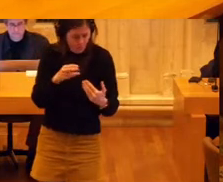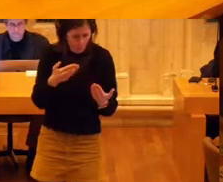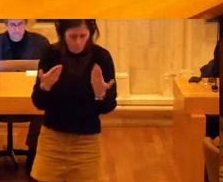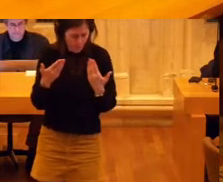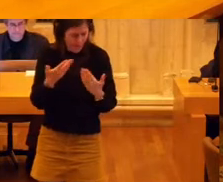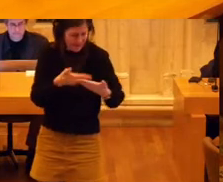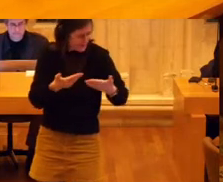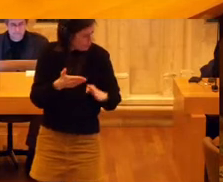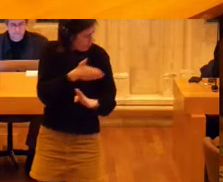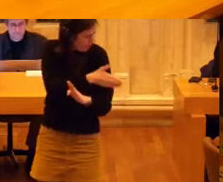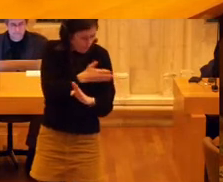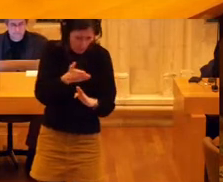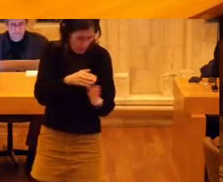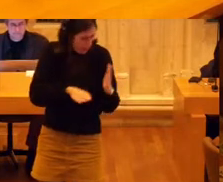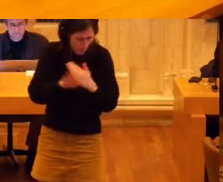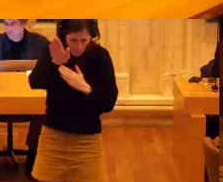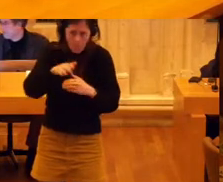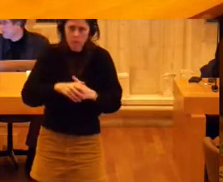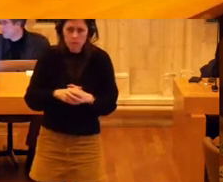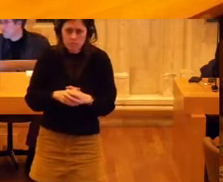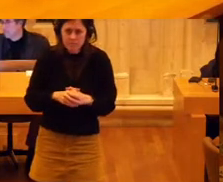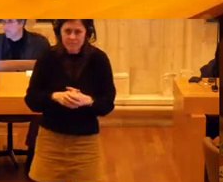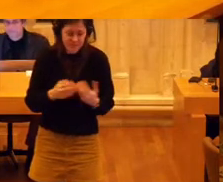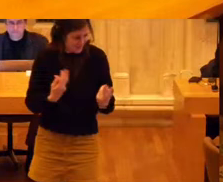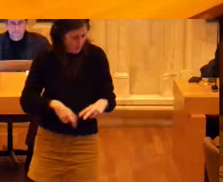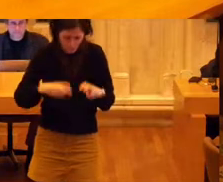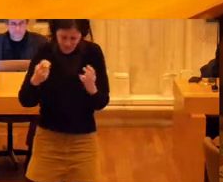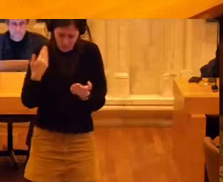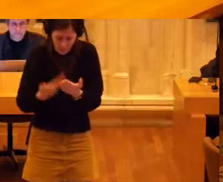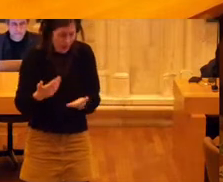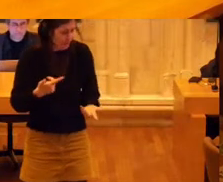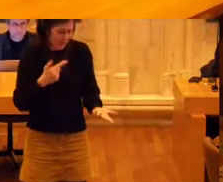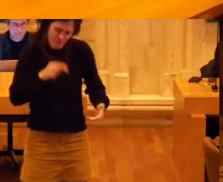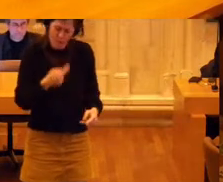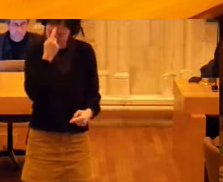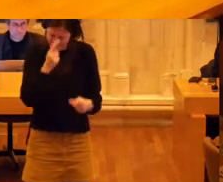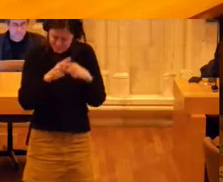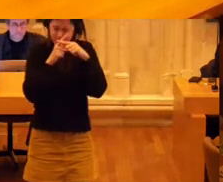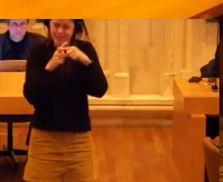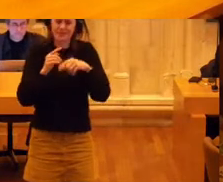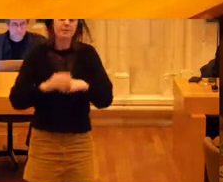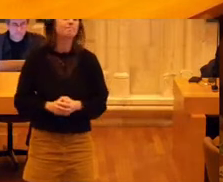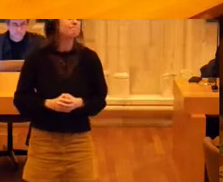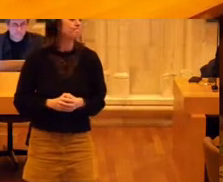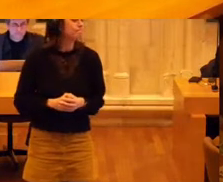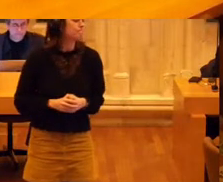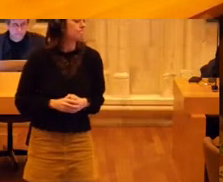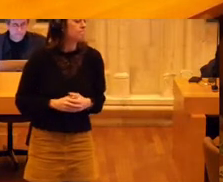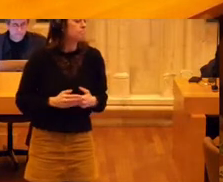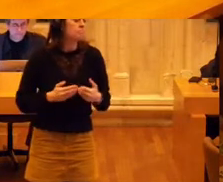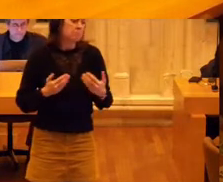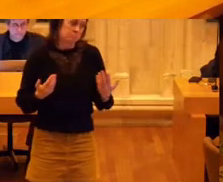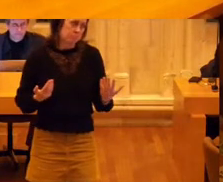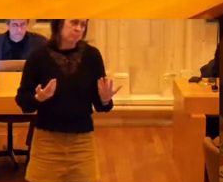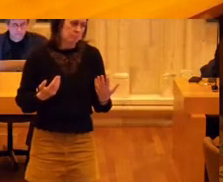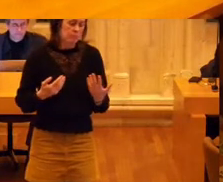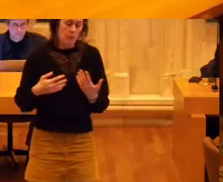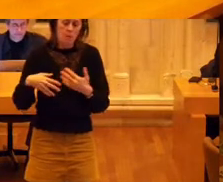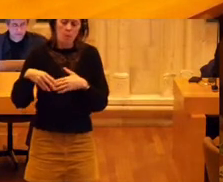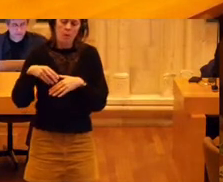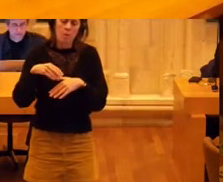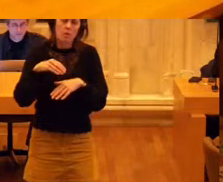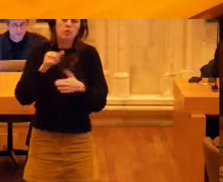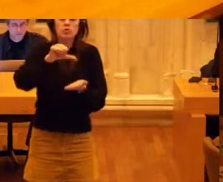avait précédemment sur les conseillers de quartier. On est toujours sur des très très gros conseils de